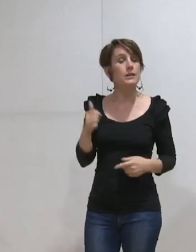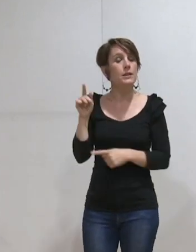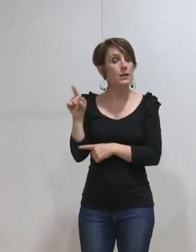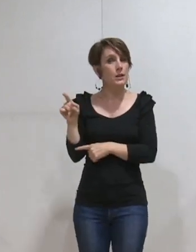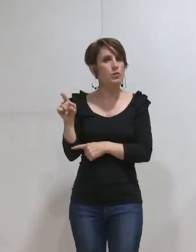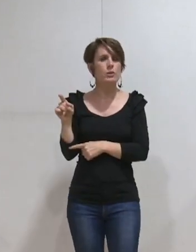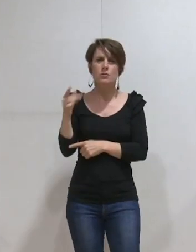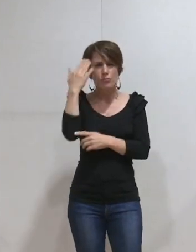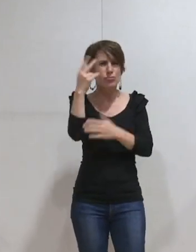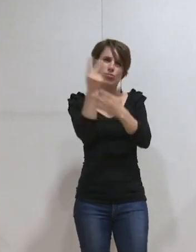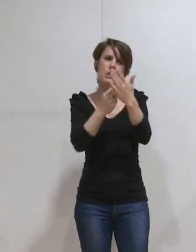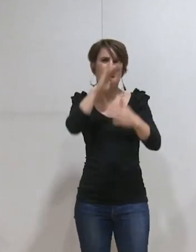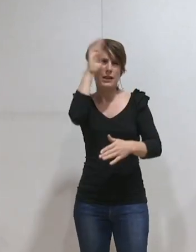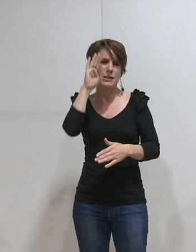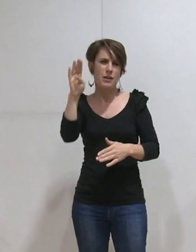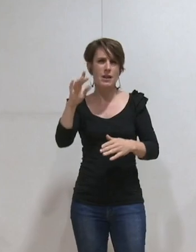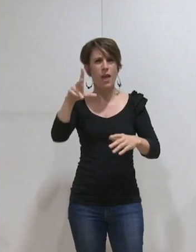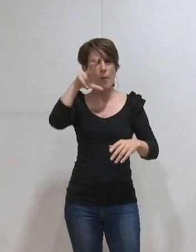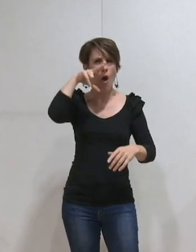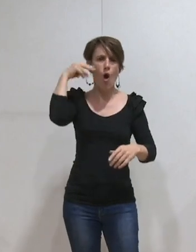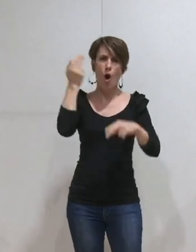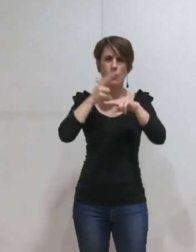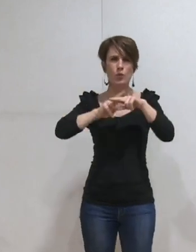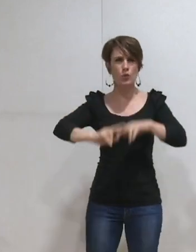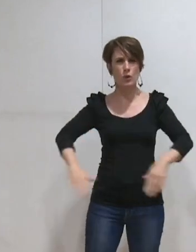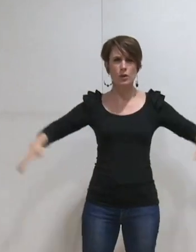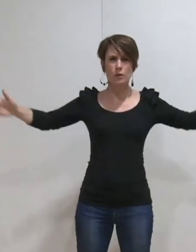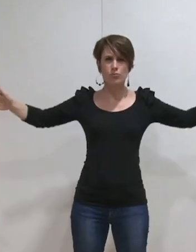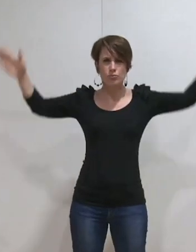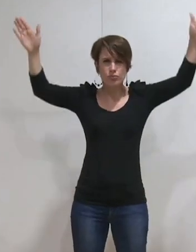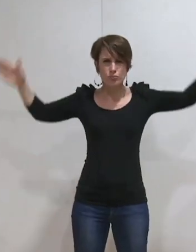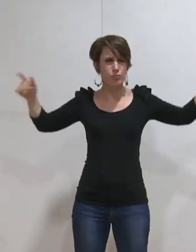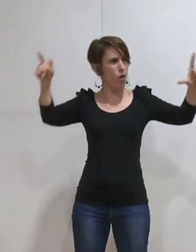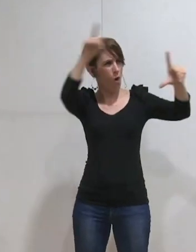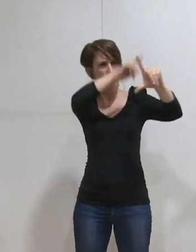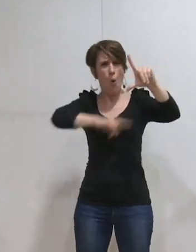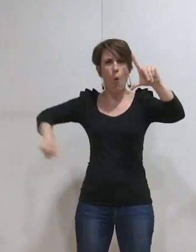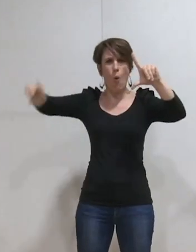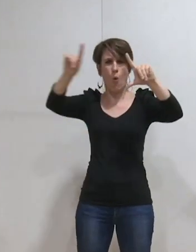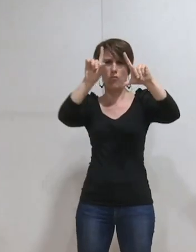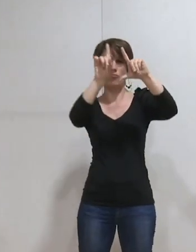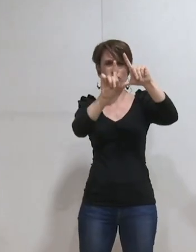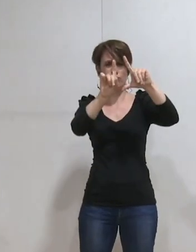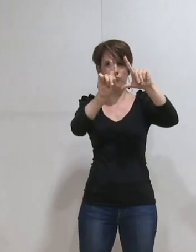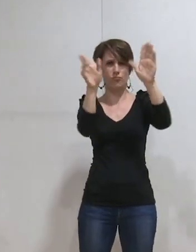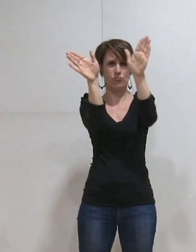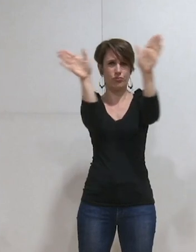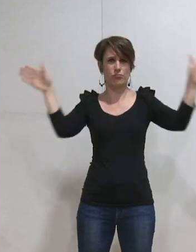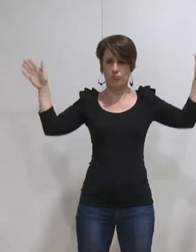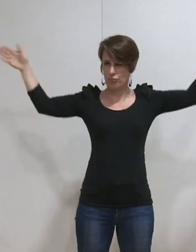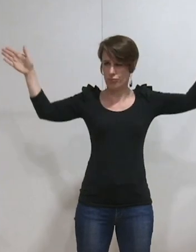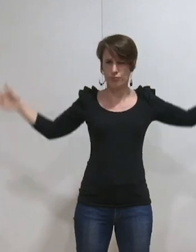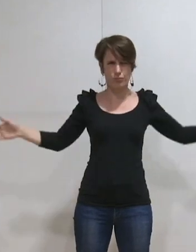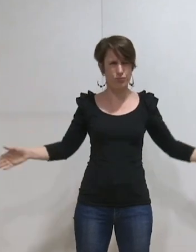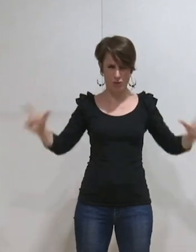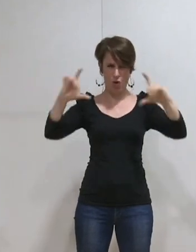dans dans dans un cercle et dans et dans un dans un triangle non pas